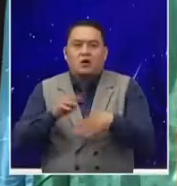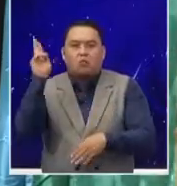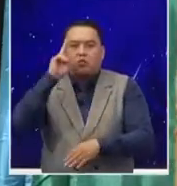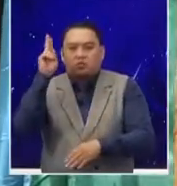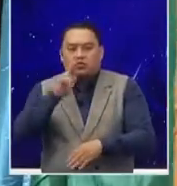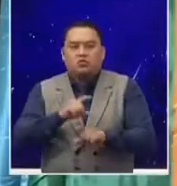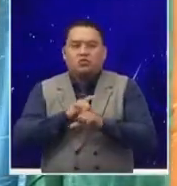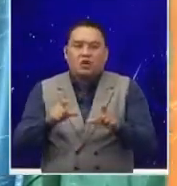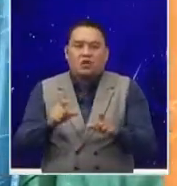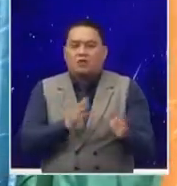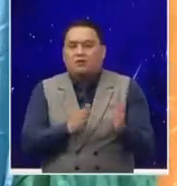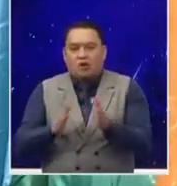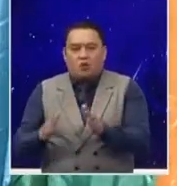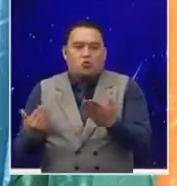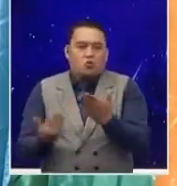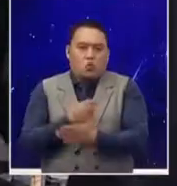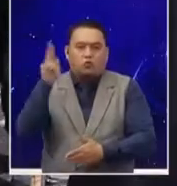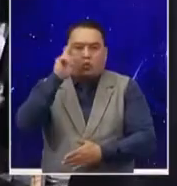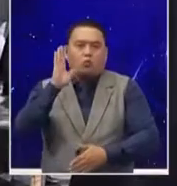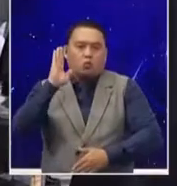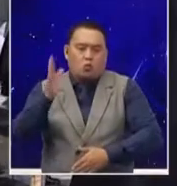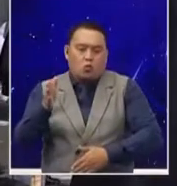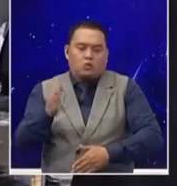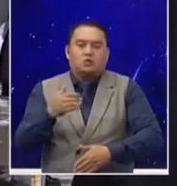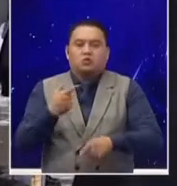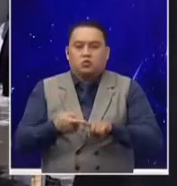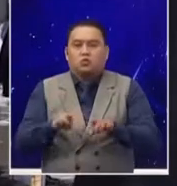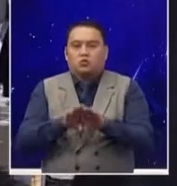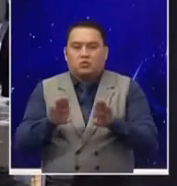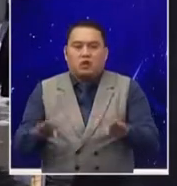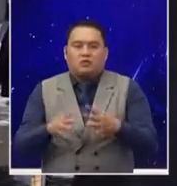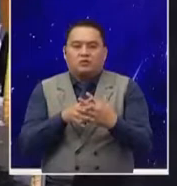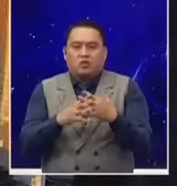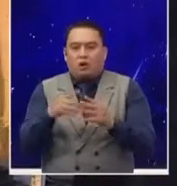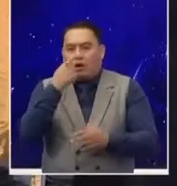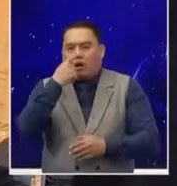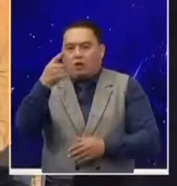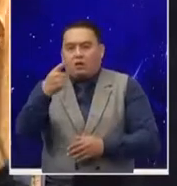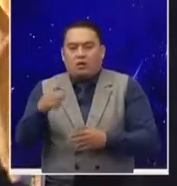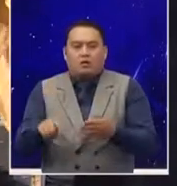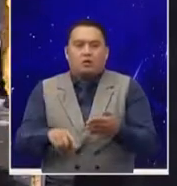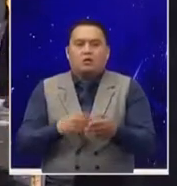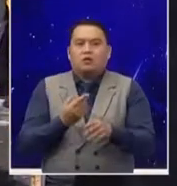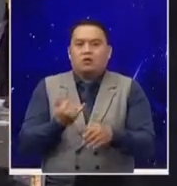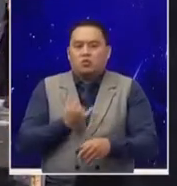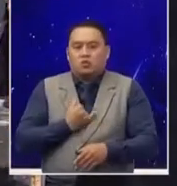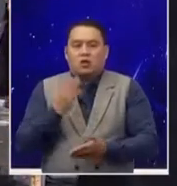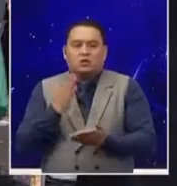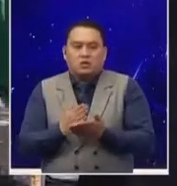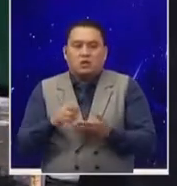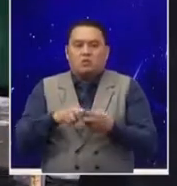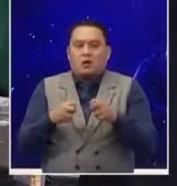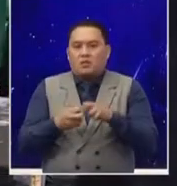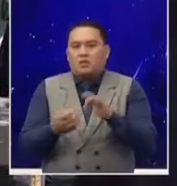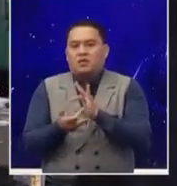в штатном режиме. В этой новой школе дети будут обучаться в штатном режиме, так как село отдаленное и отрезано от главных дорог. К тому же здесь имеются проблемы